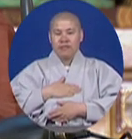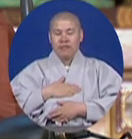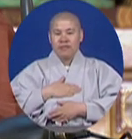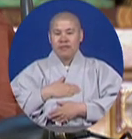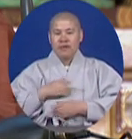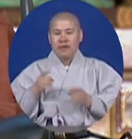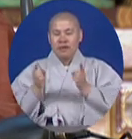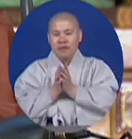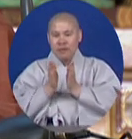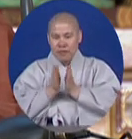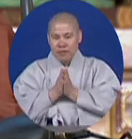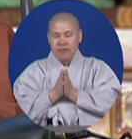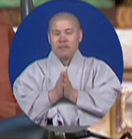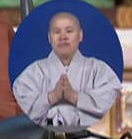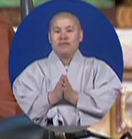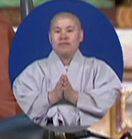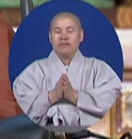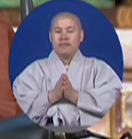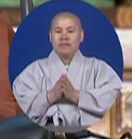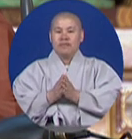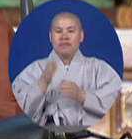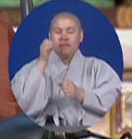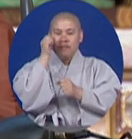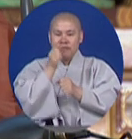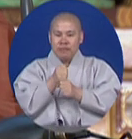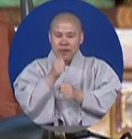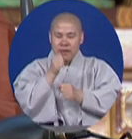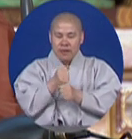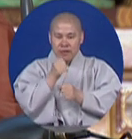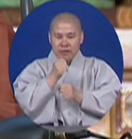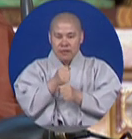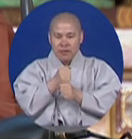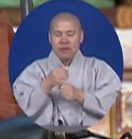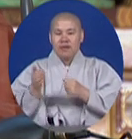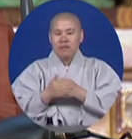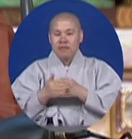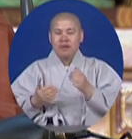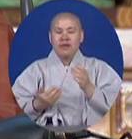이렇게 저렇게 만든 데서 생겼습니다.